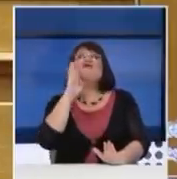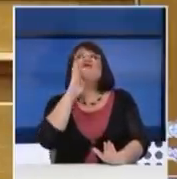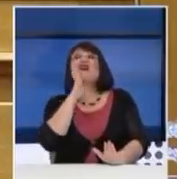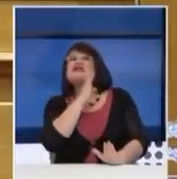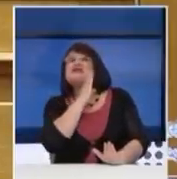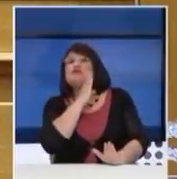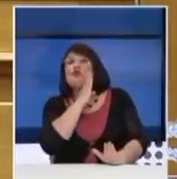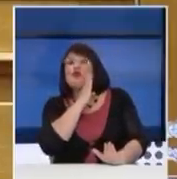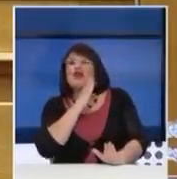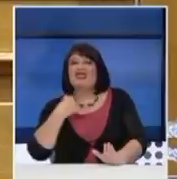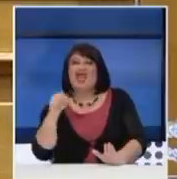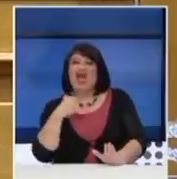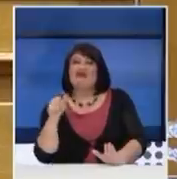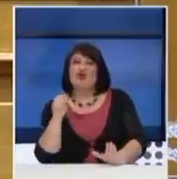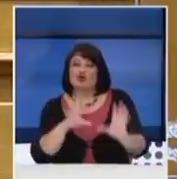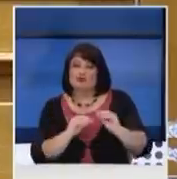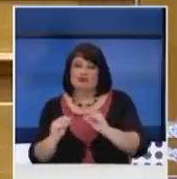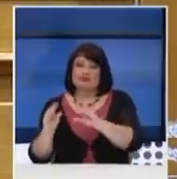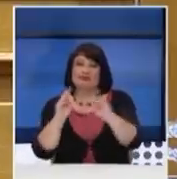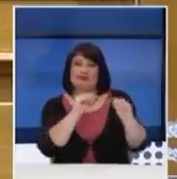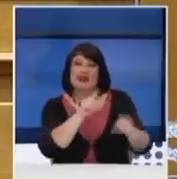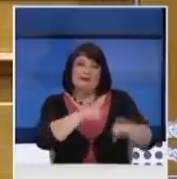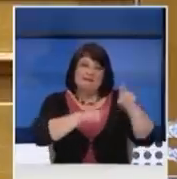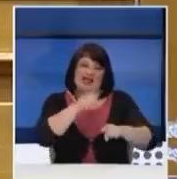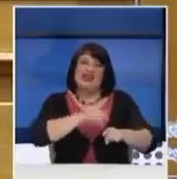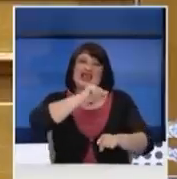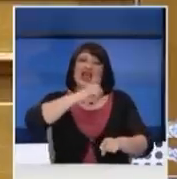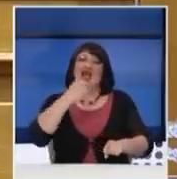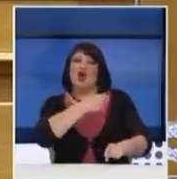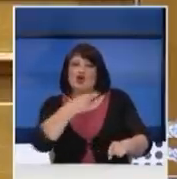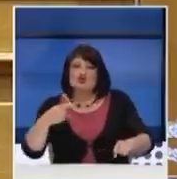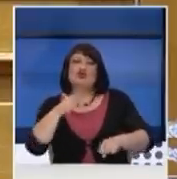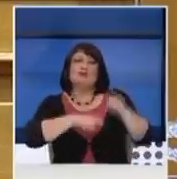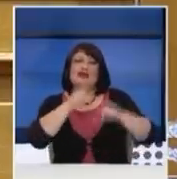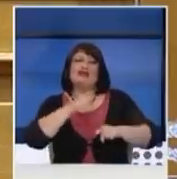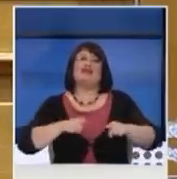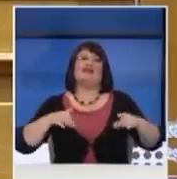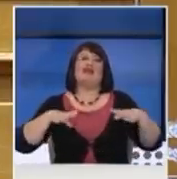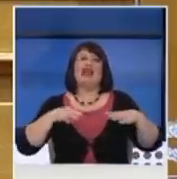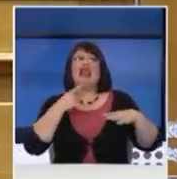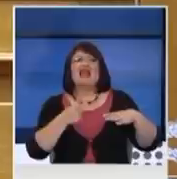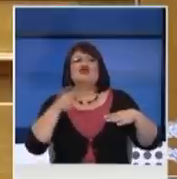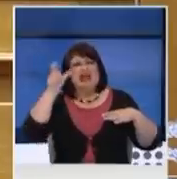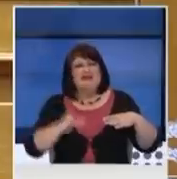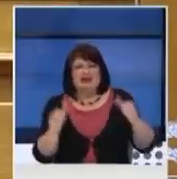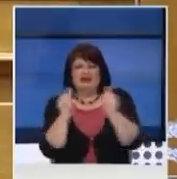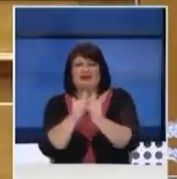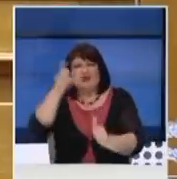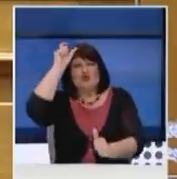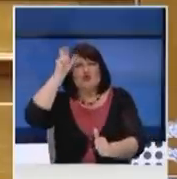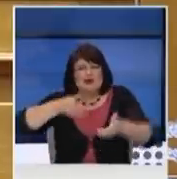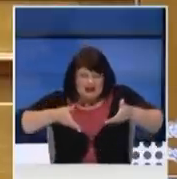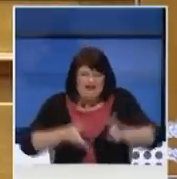Facebook που όσοι διαφωνούν μαζί σας με την μερική διακυβέρνηση, την μερική ΑΟΣ και την κατακαιρματισμό της Ελλάδος, τους θεωρείται τουρκόσπορους. Αυτή είναι